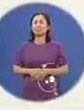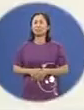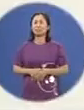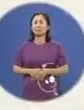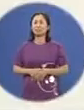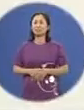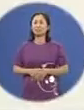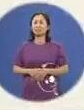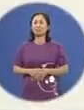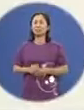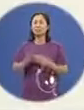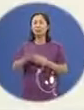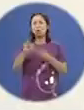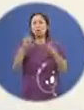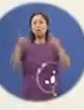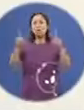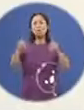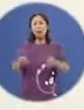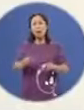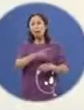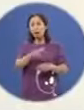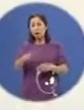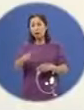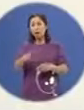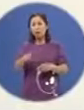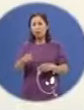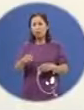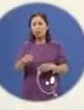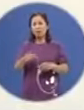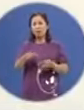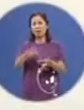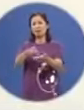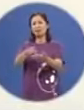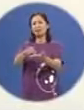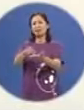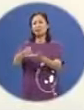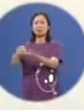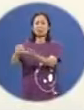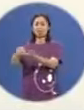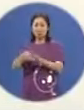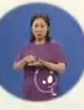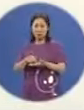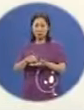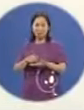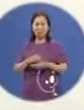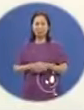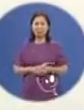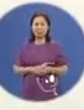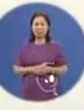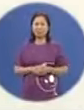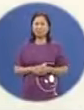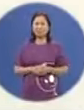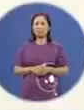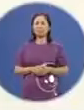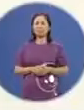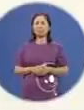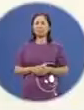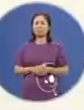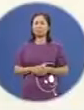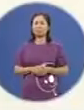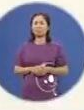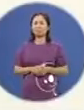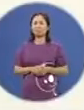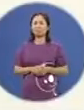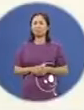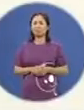で、イベントに参加してもらったり、あるいはですね、これは親元の企業とか、 はい、 役所とかね、